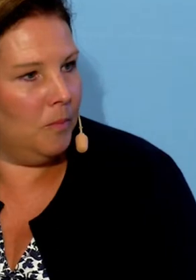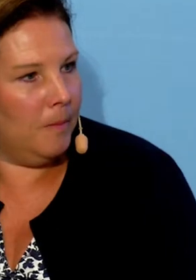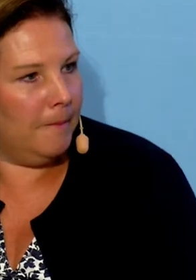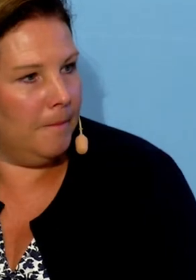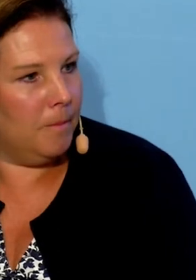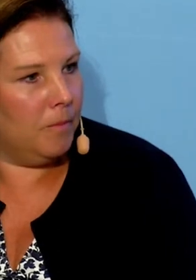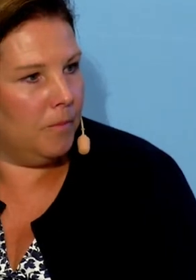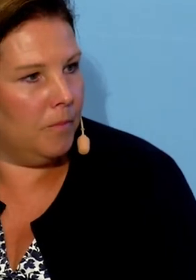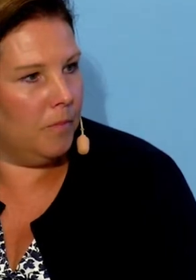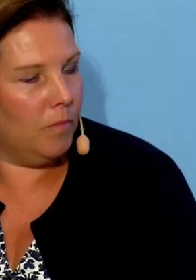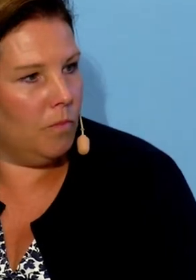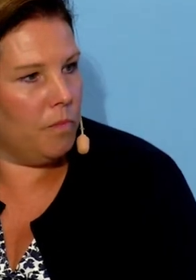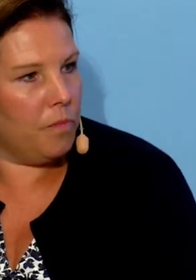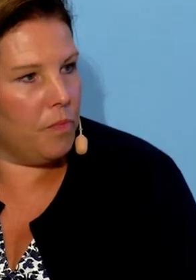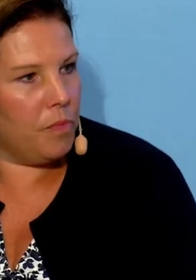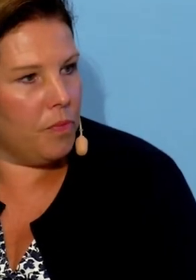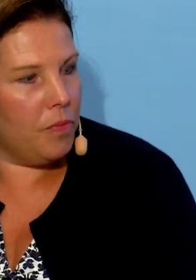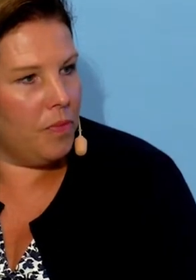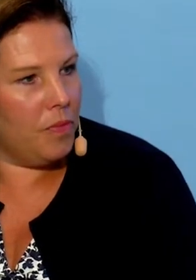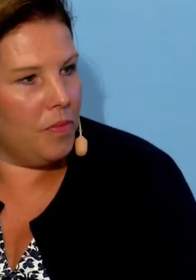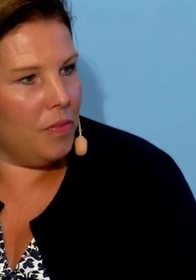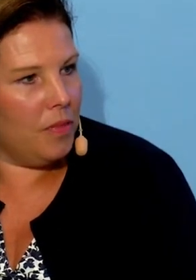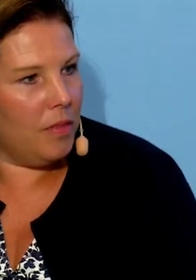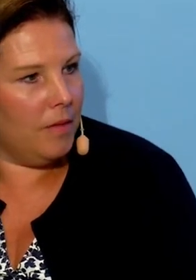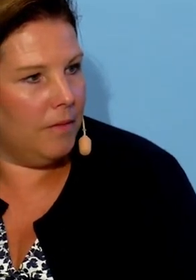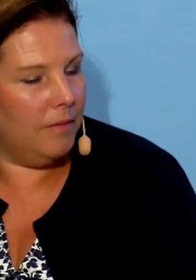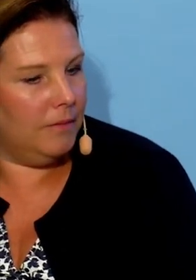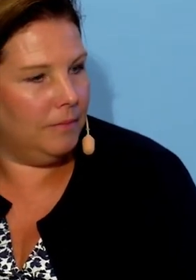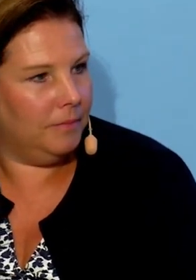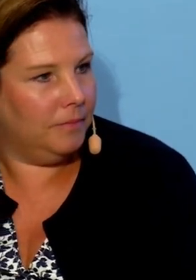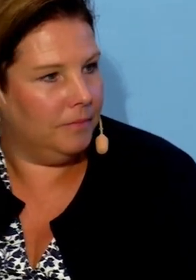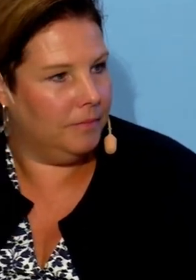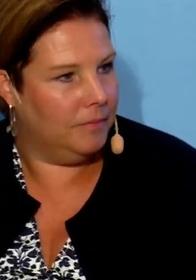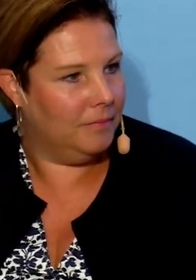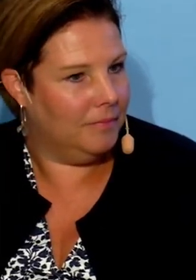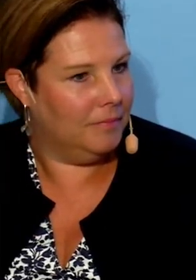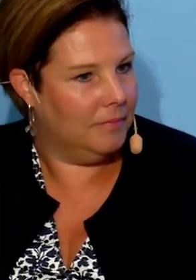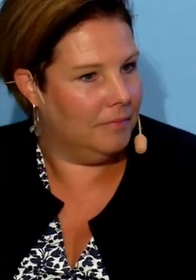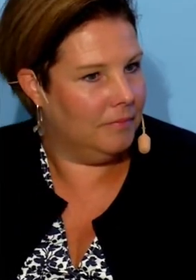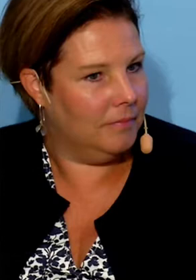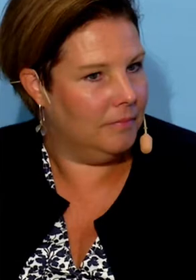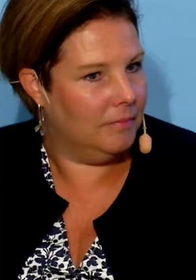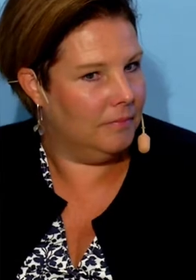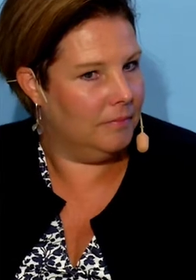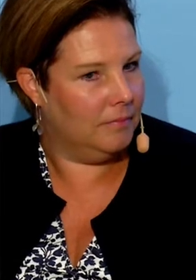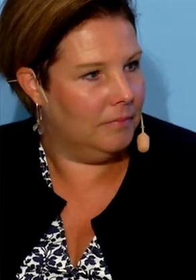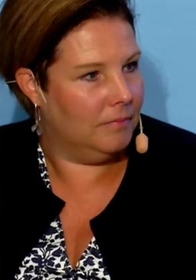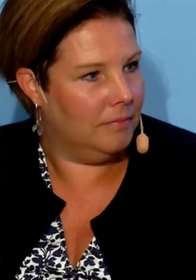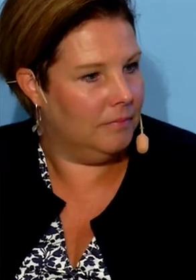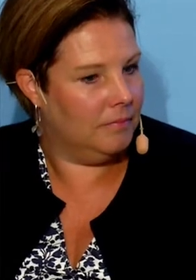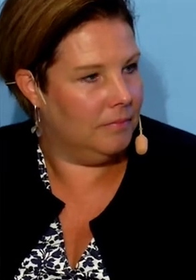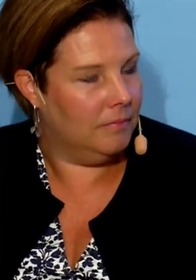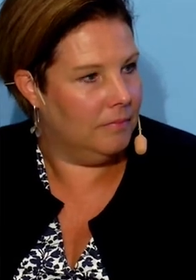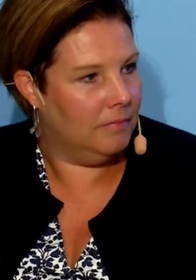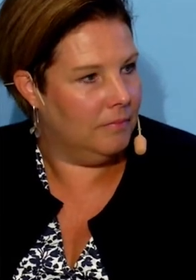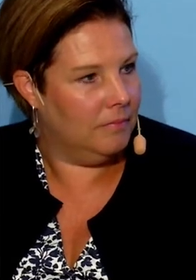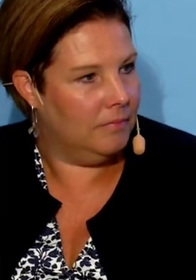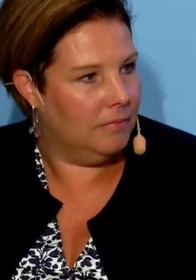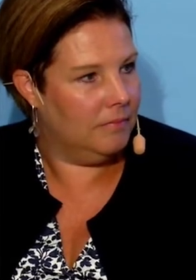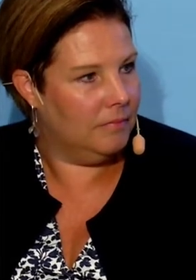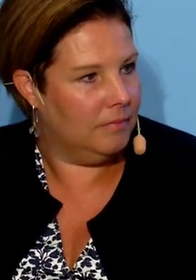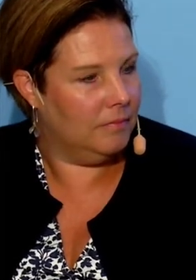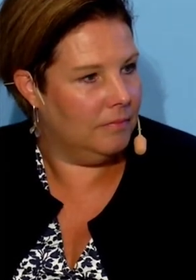kollegor runt om i världen som hör av sig till oss i Lund. För vad är det som händer i Sverige just nu? För att man ser att det som händer i Sverige nu kommer till oss